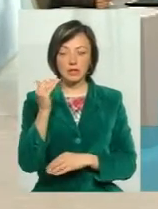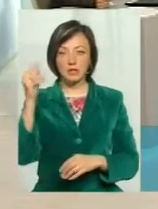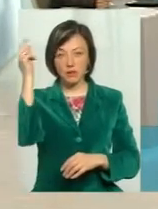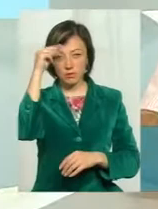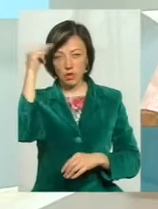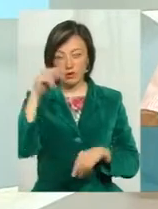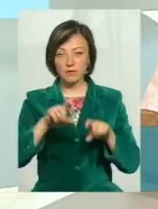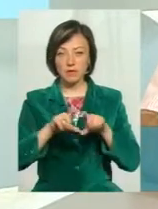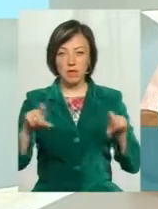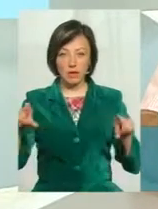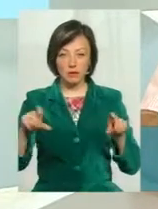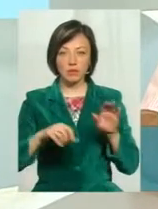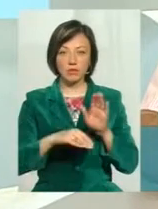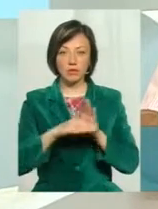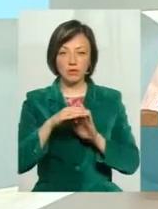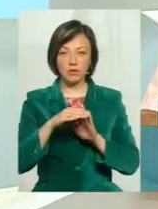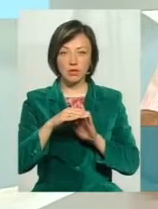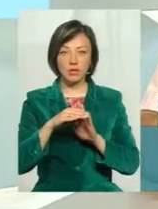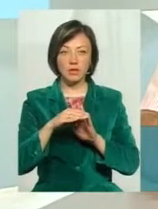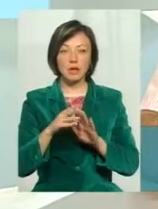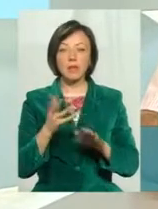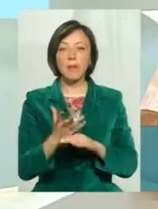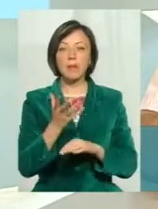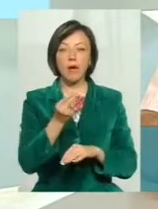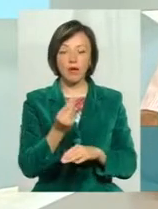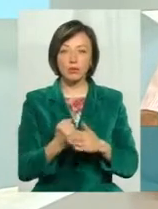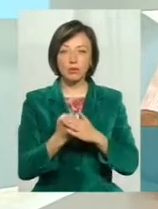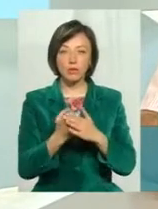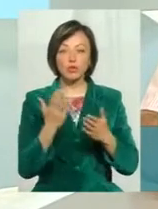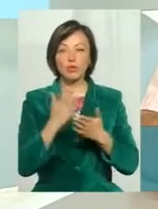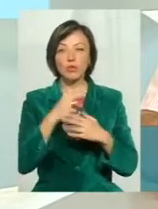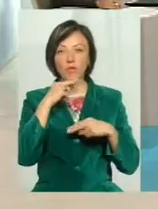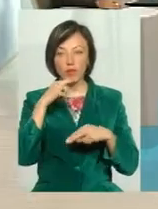в навчальному закладі за платну основу, чи буде братися на увагу